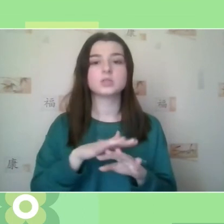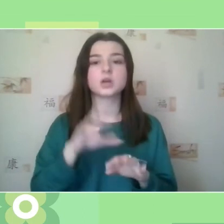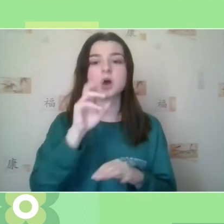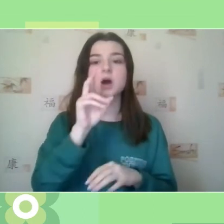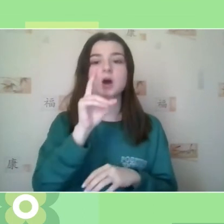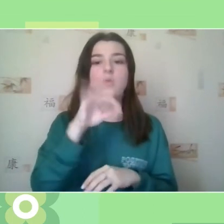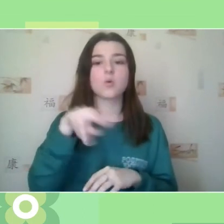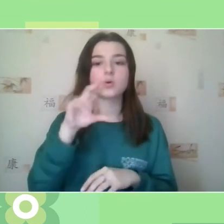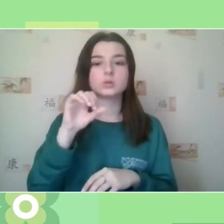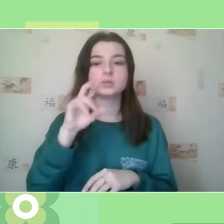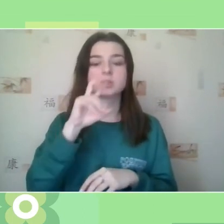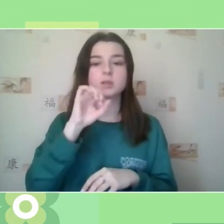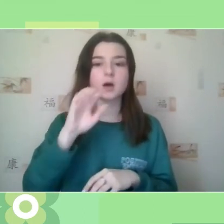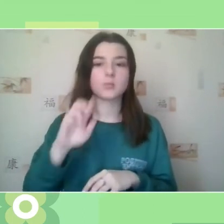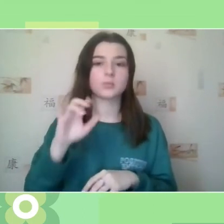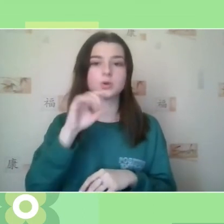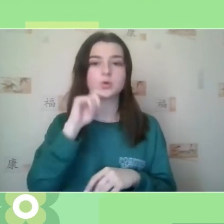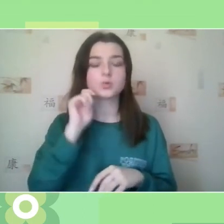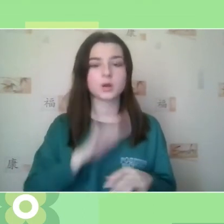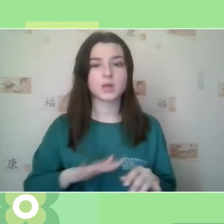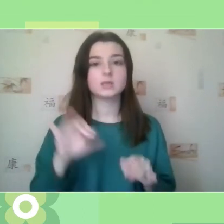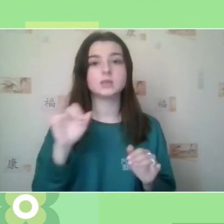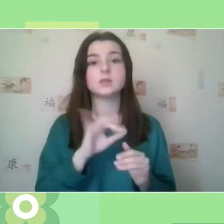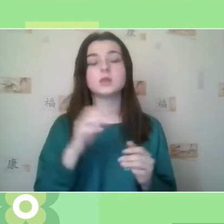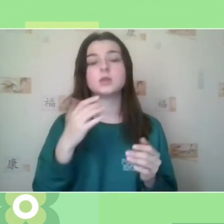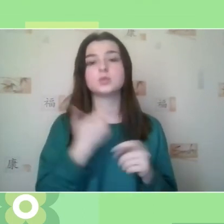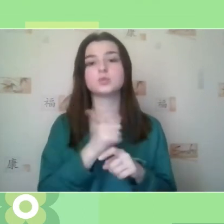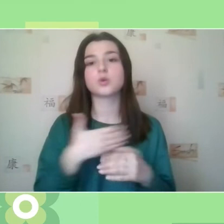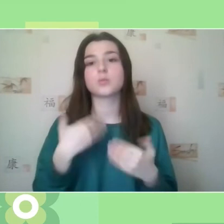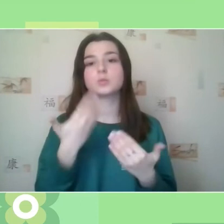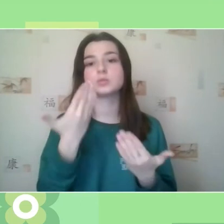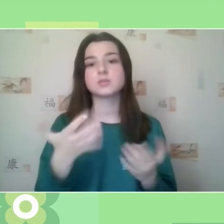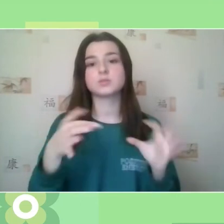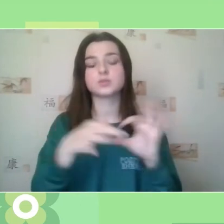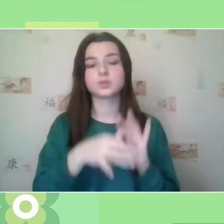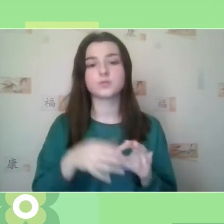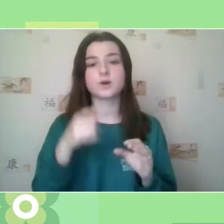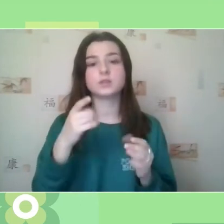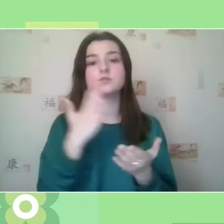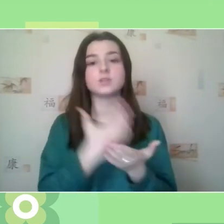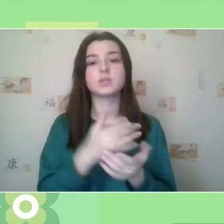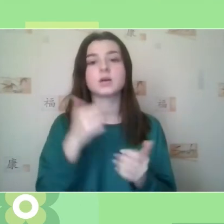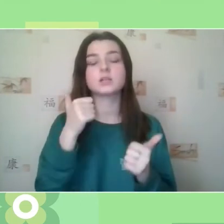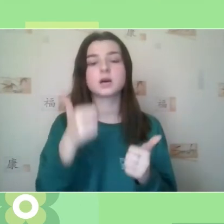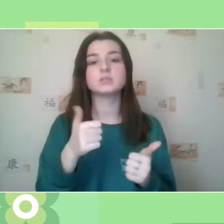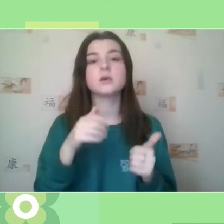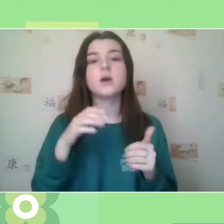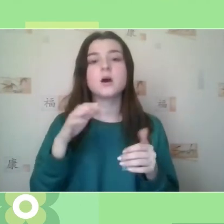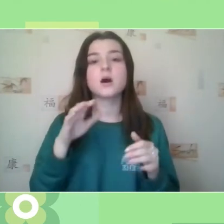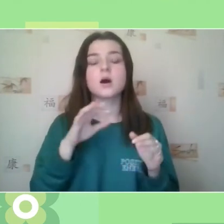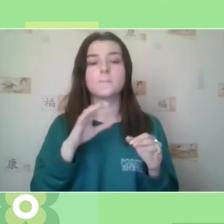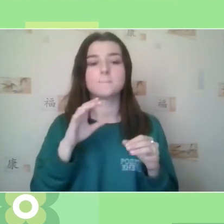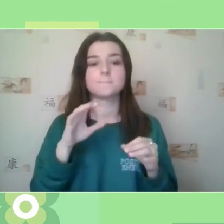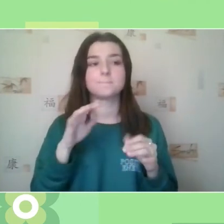Ukraine. Дуже вам рекомендую з ними сконтактувати. І у них є прекрасні методики для роботи з дітками і з підлітками по